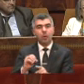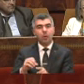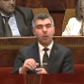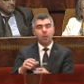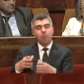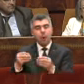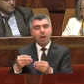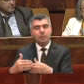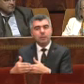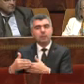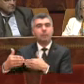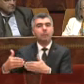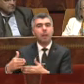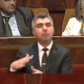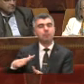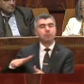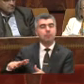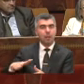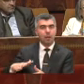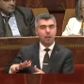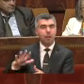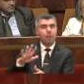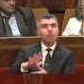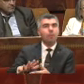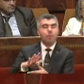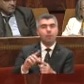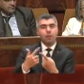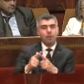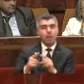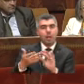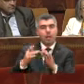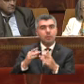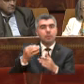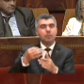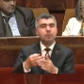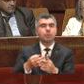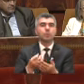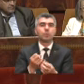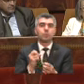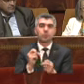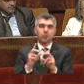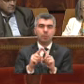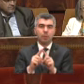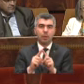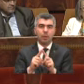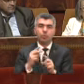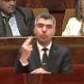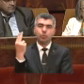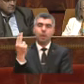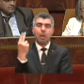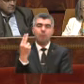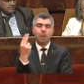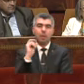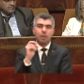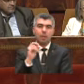فيها واحد المؤسسة كبيرة اللي وصلت في هذا الشيء ديال الرقمنة والتطور العلمي اللي هي جامعة محمد السادس. ديروا